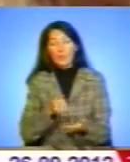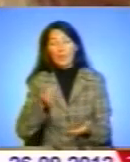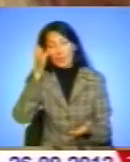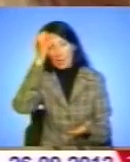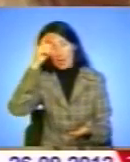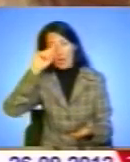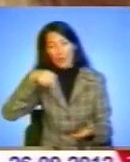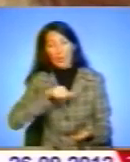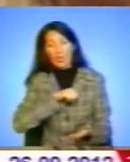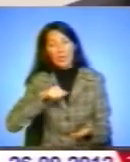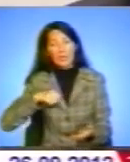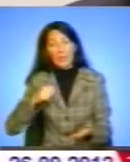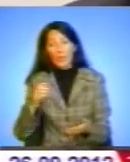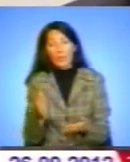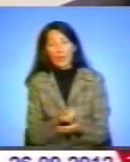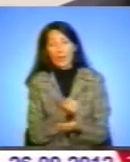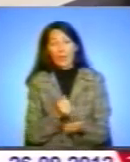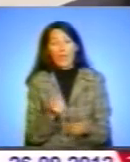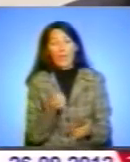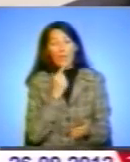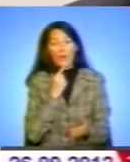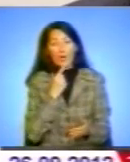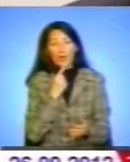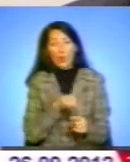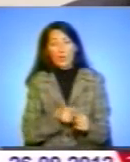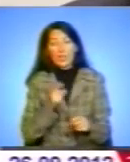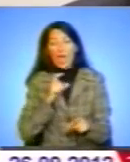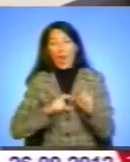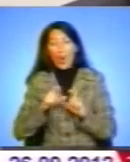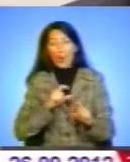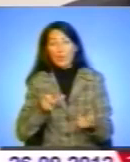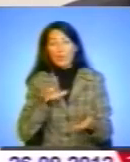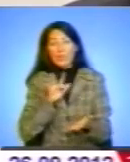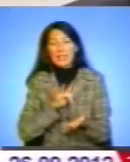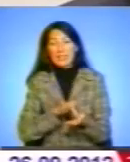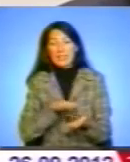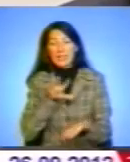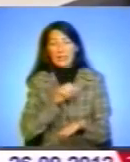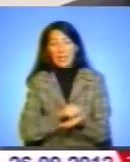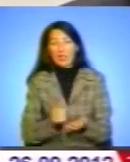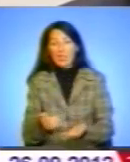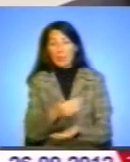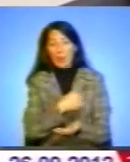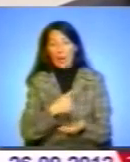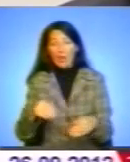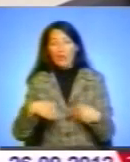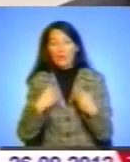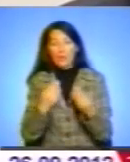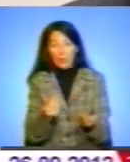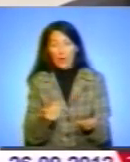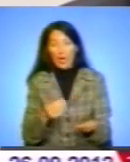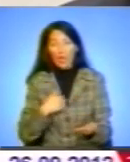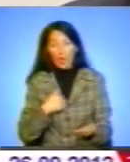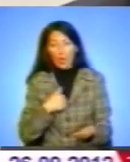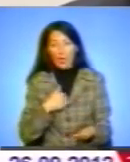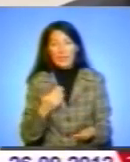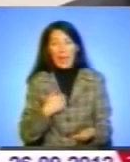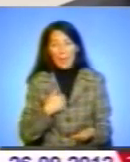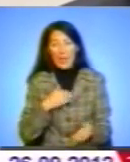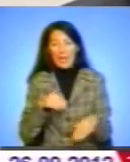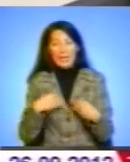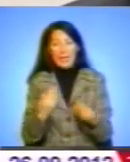самотужки здобути важко. Ці курси, де центри зайнятості збирають, відправляють до нас, і ми даємо